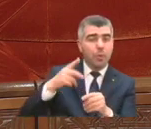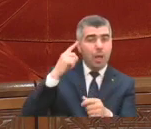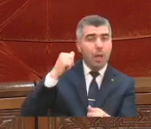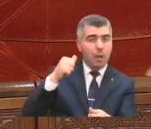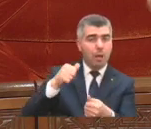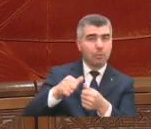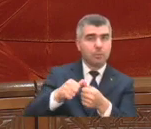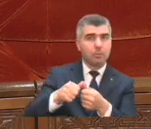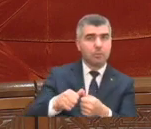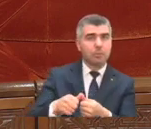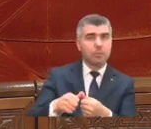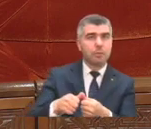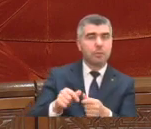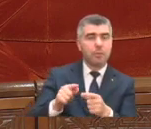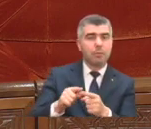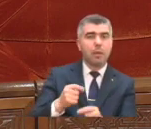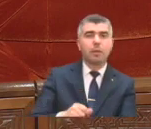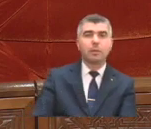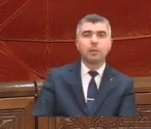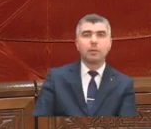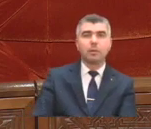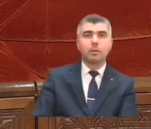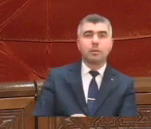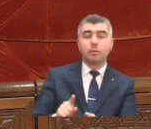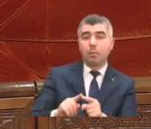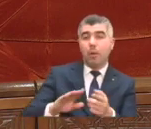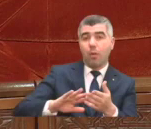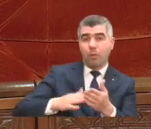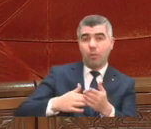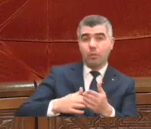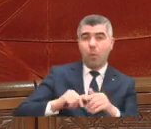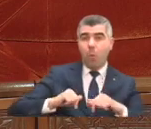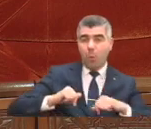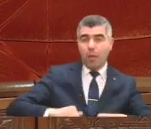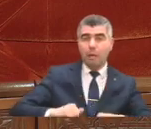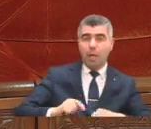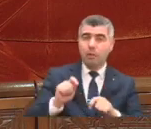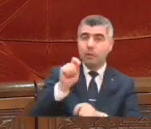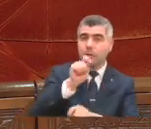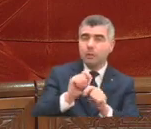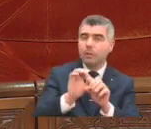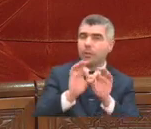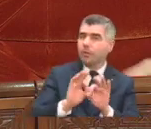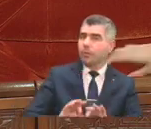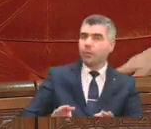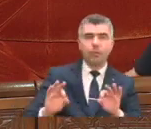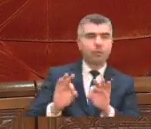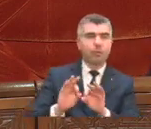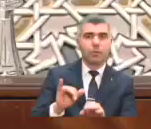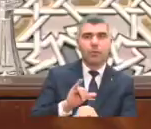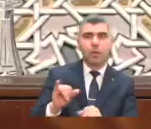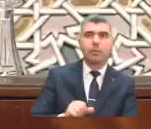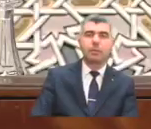الشق المتعلق بهاد اسعار المحروقات انه ما كيدخلش ضمن اختصاصات هاد الوزاره. وشكرا. شكرا السيده الوزيره.